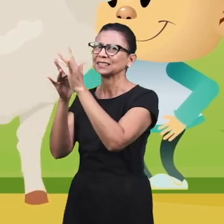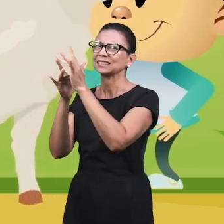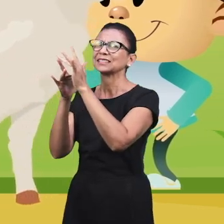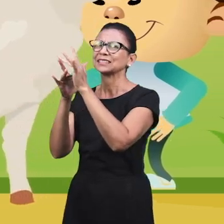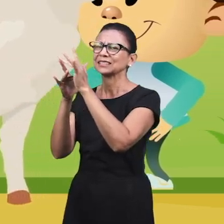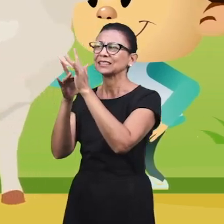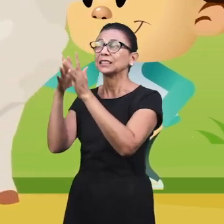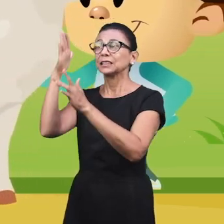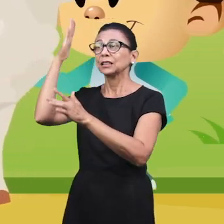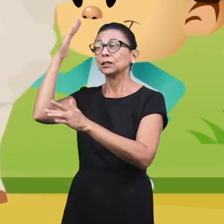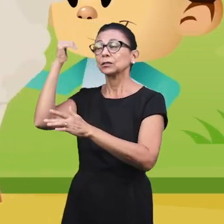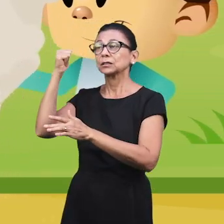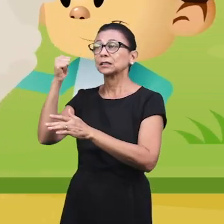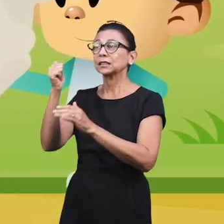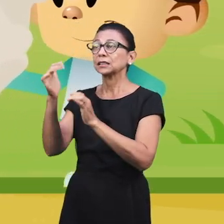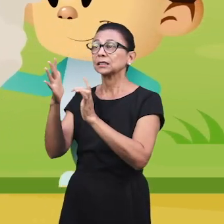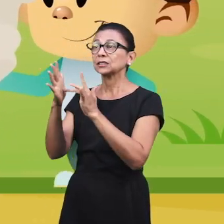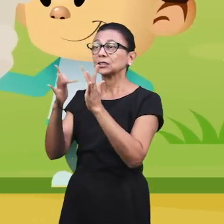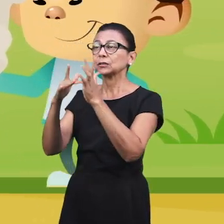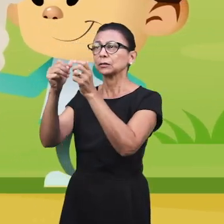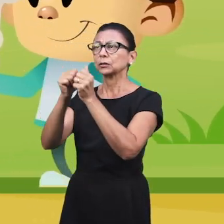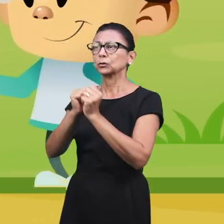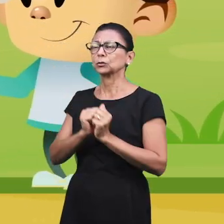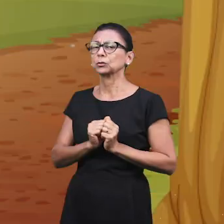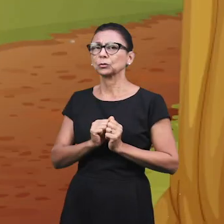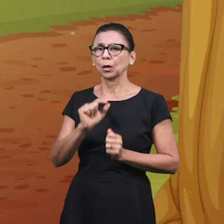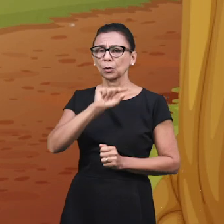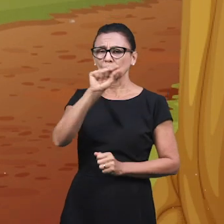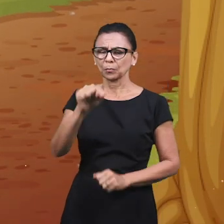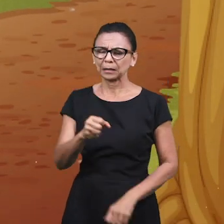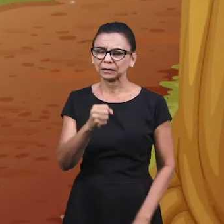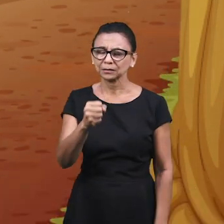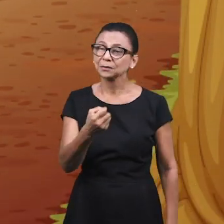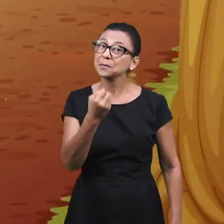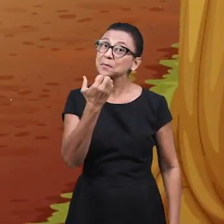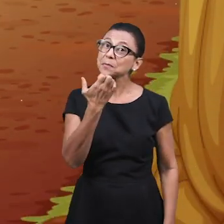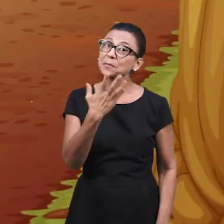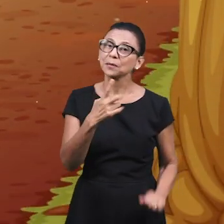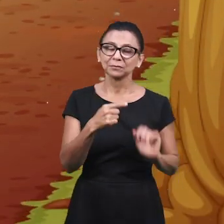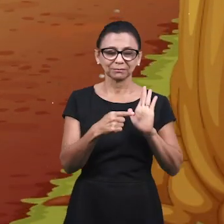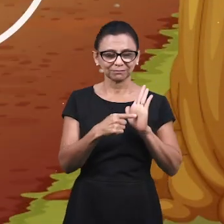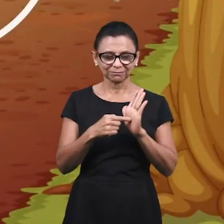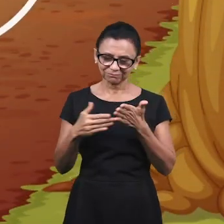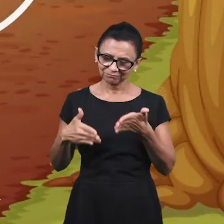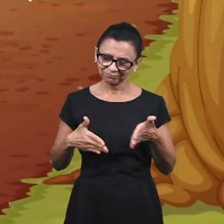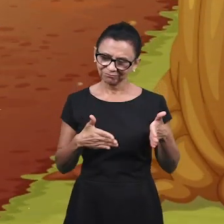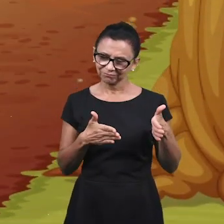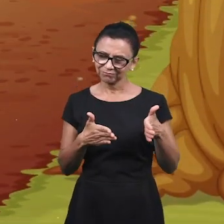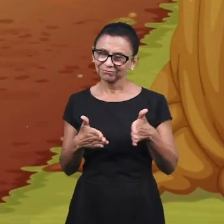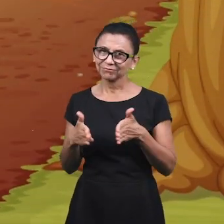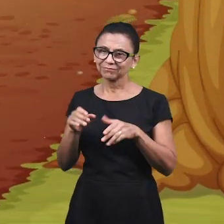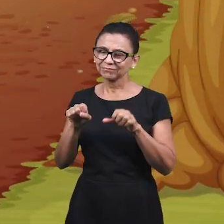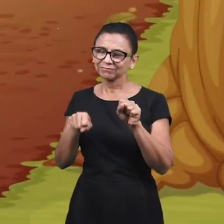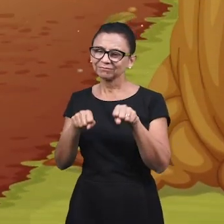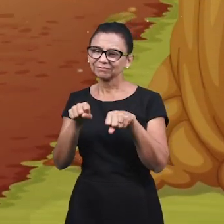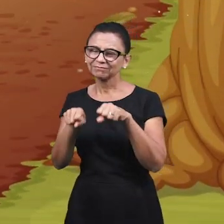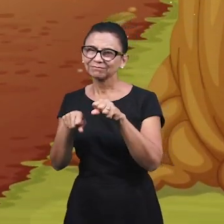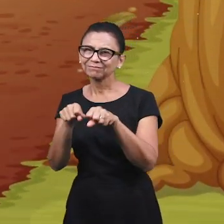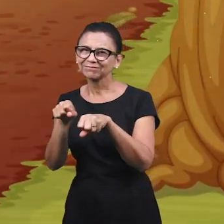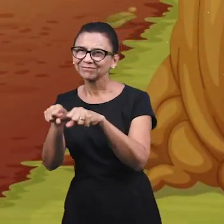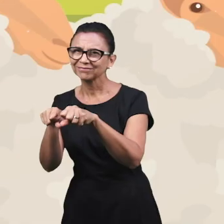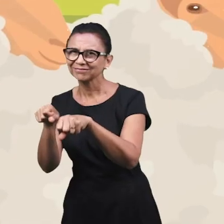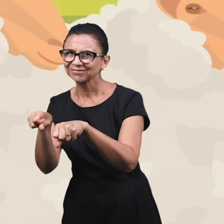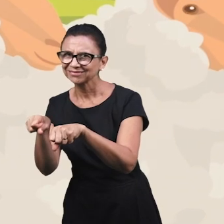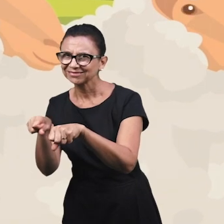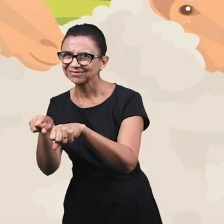é meu bom pastor, me mostra o caminho em que devo